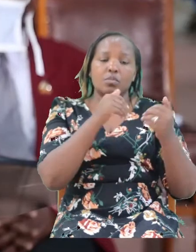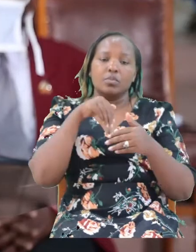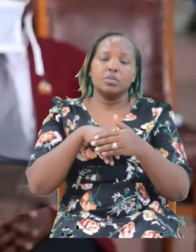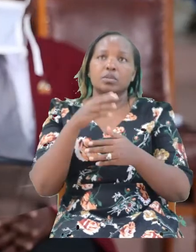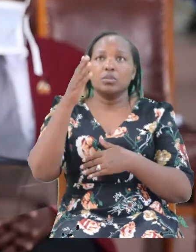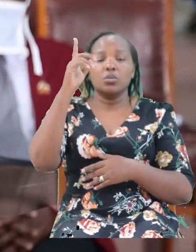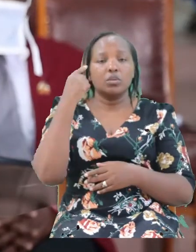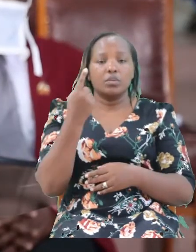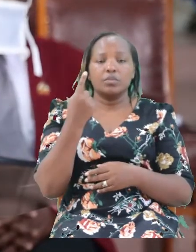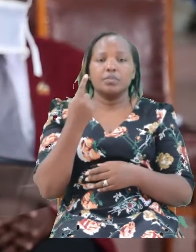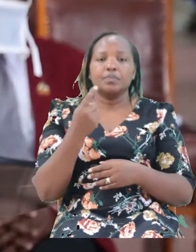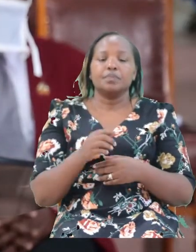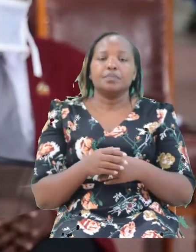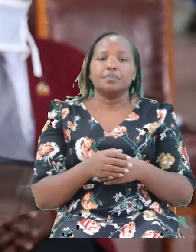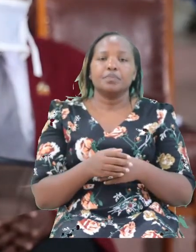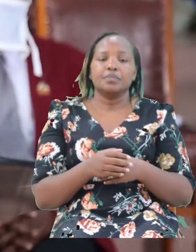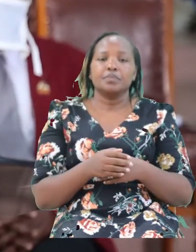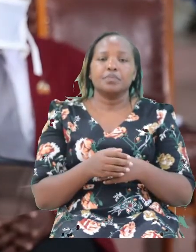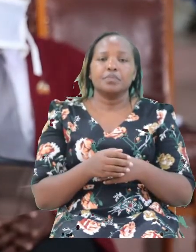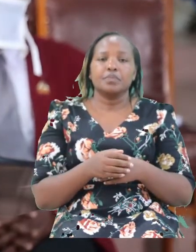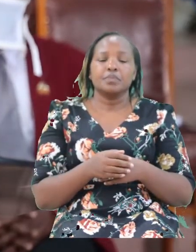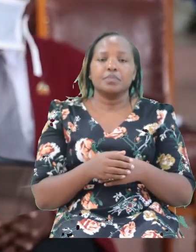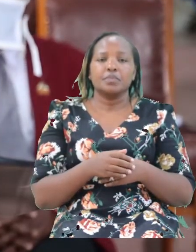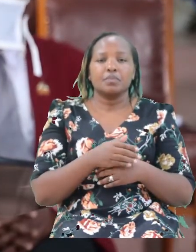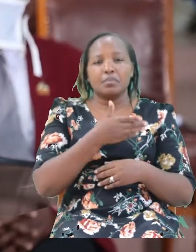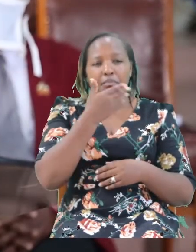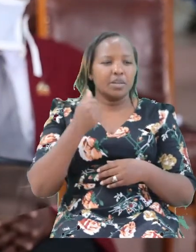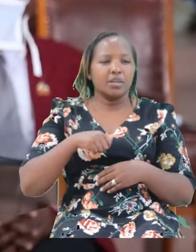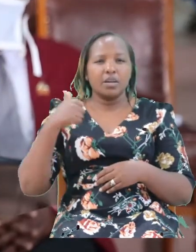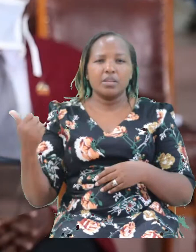kwa Mungu wetu. Afadhali yote yapotee,